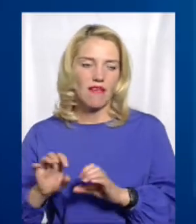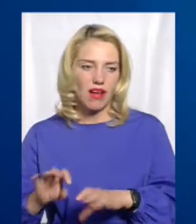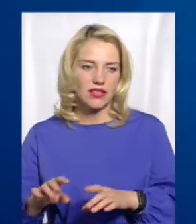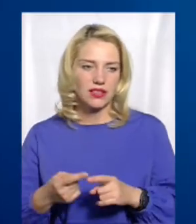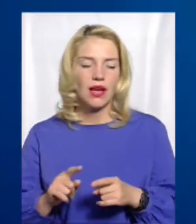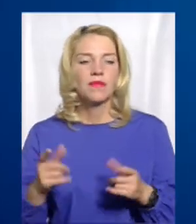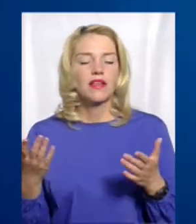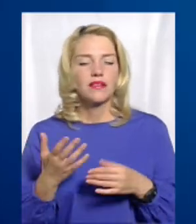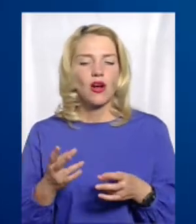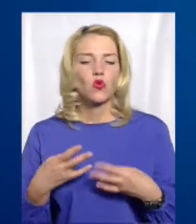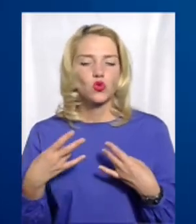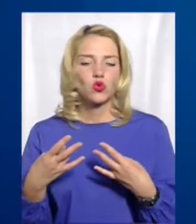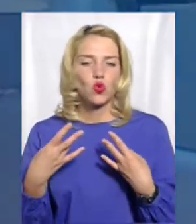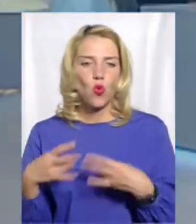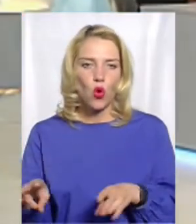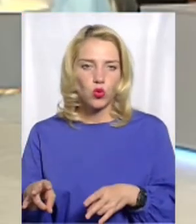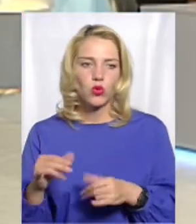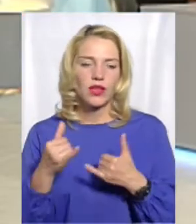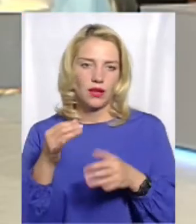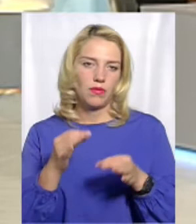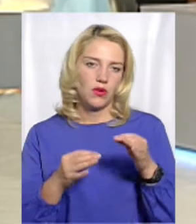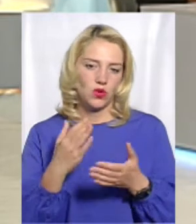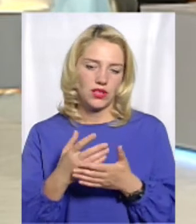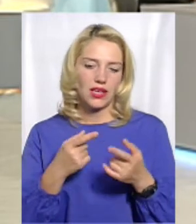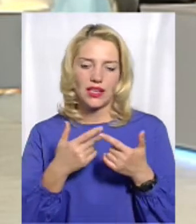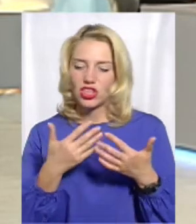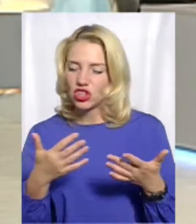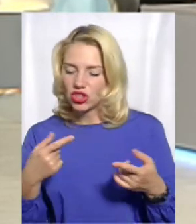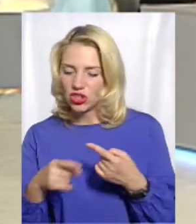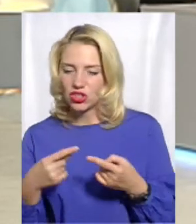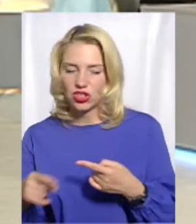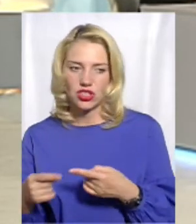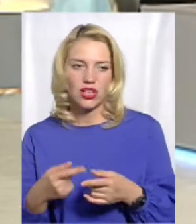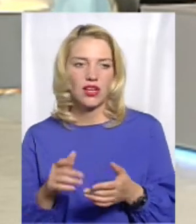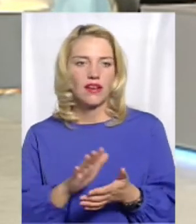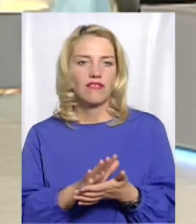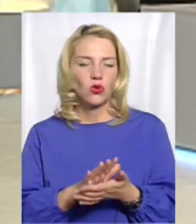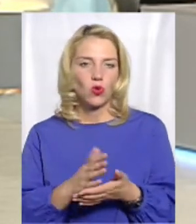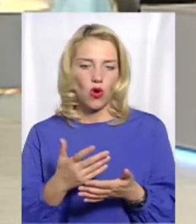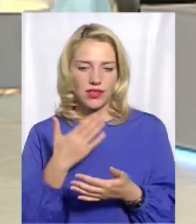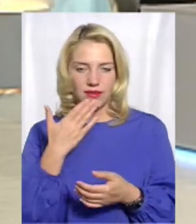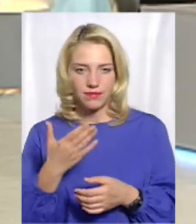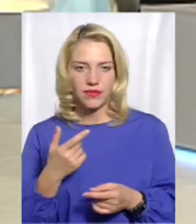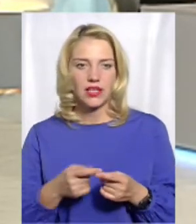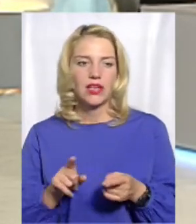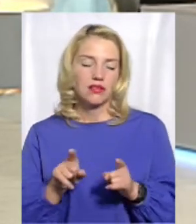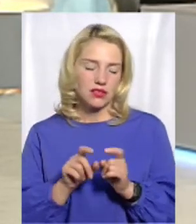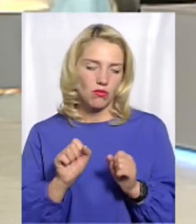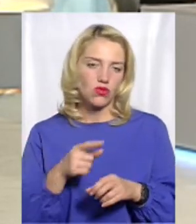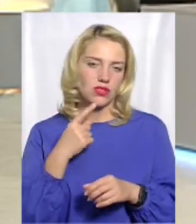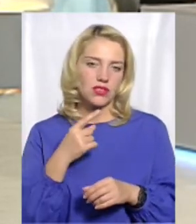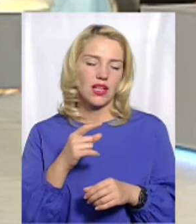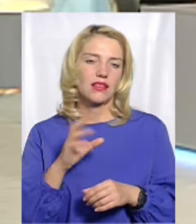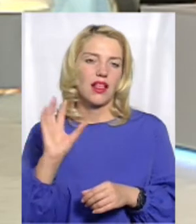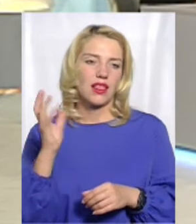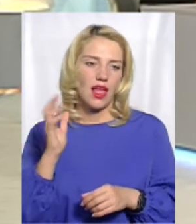інші небезпечні відходи? Ну, так само можна сказати, що ті самі ртутьмісні відходи,